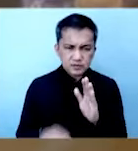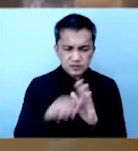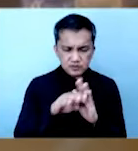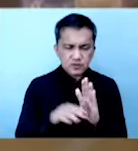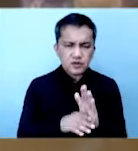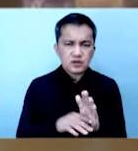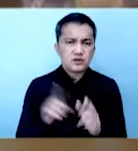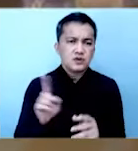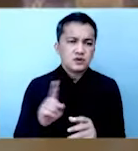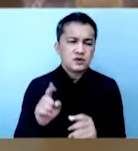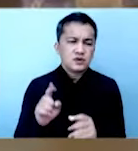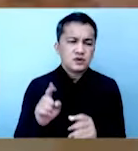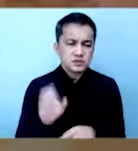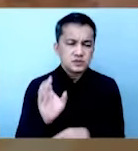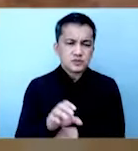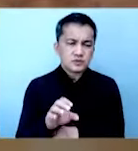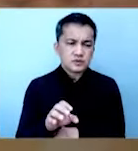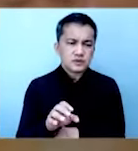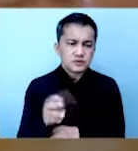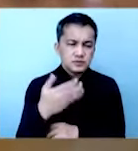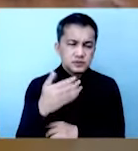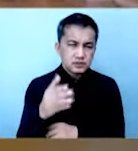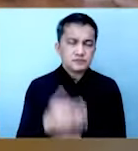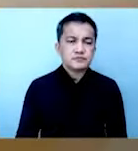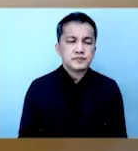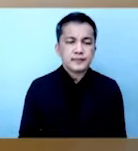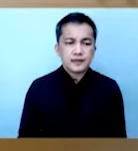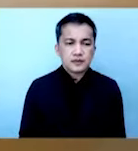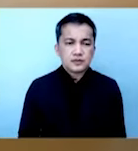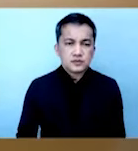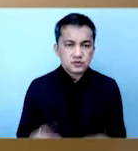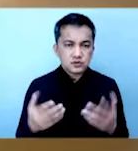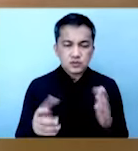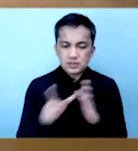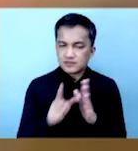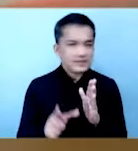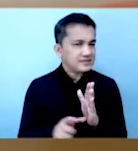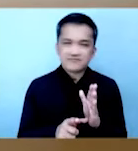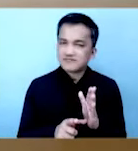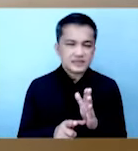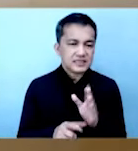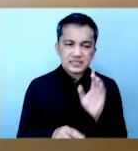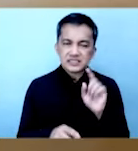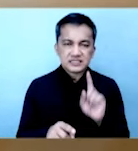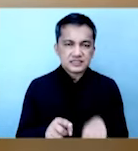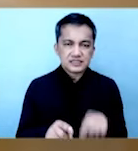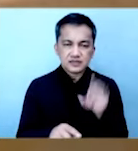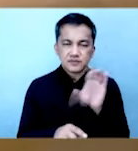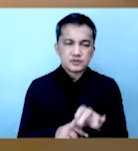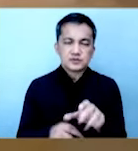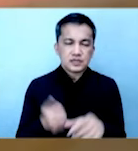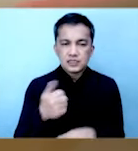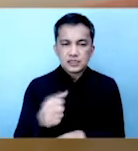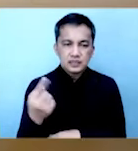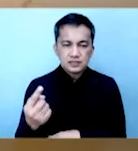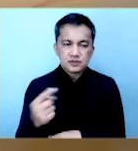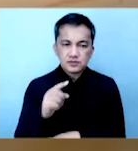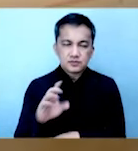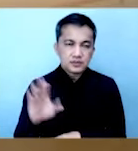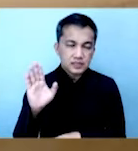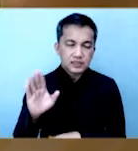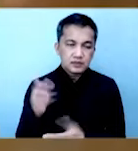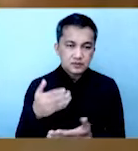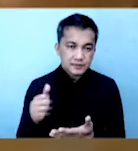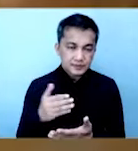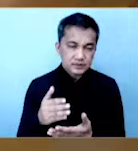ang pwedeng imandato sa mga flag ceremony? Kung wala kasi sa batas, hindi mo pwedeng pilitin ng sinuman na mamanata o kumanta,